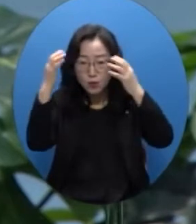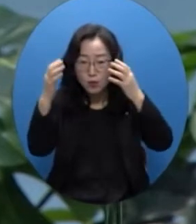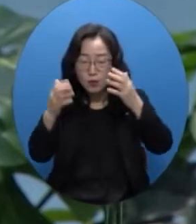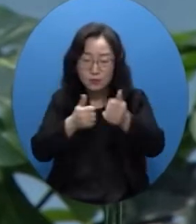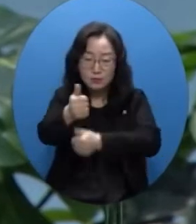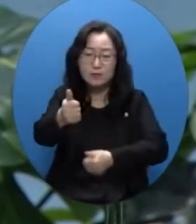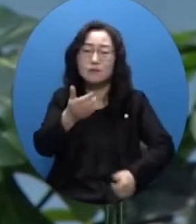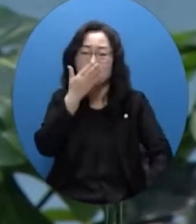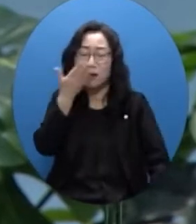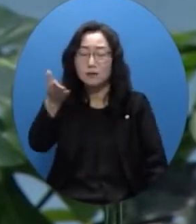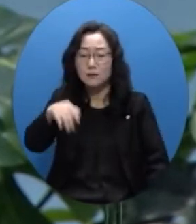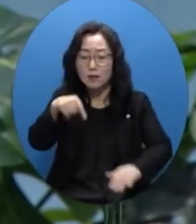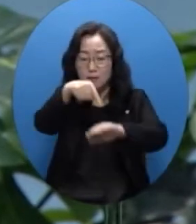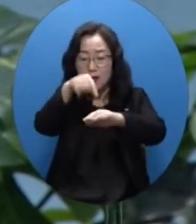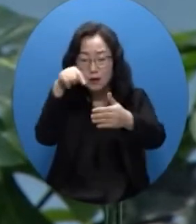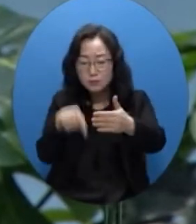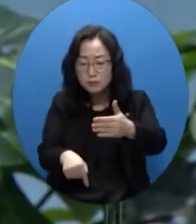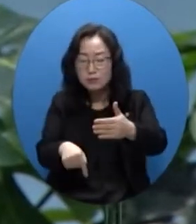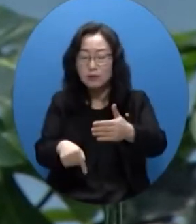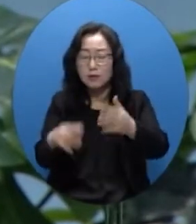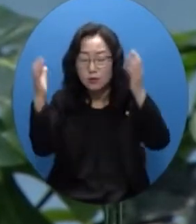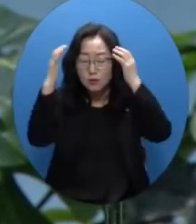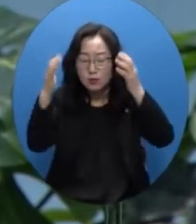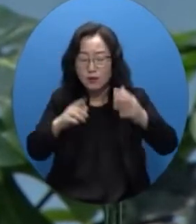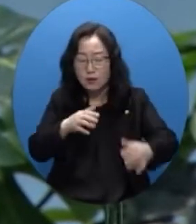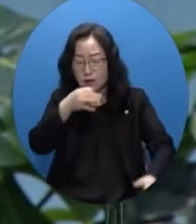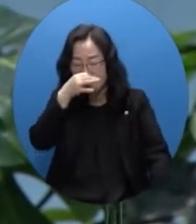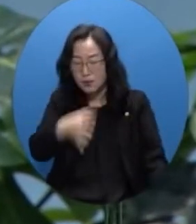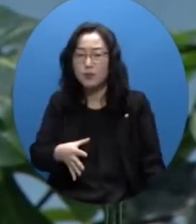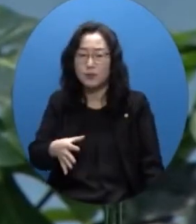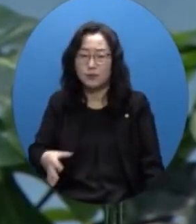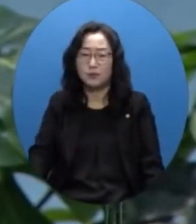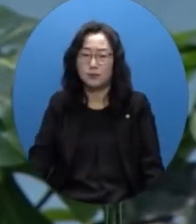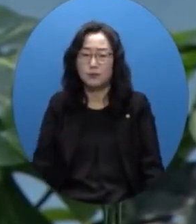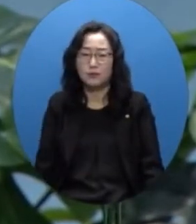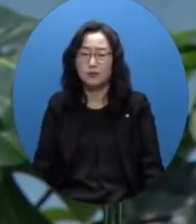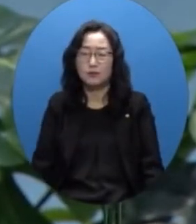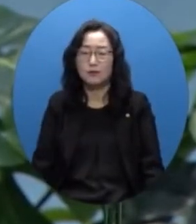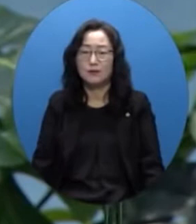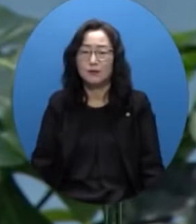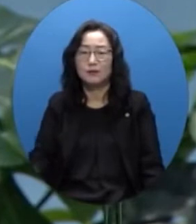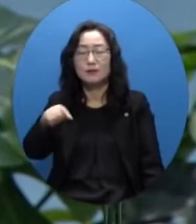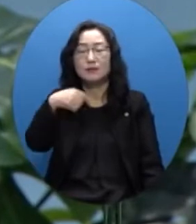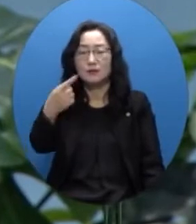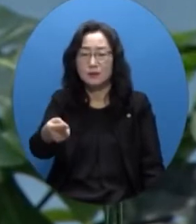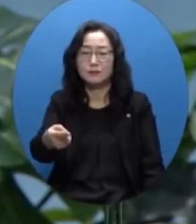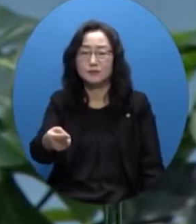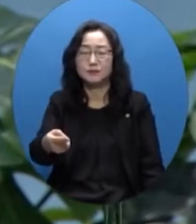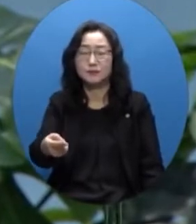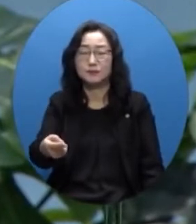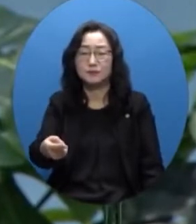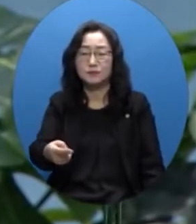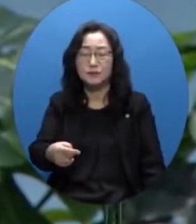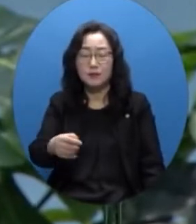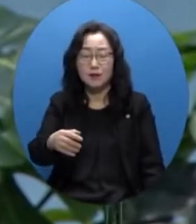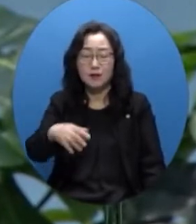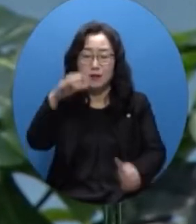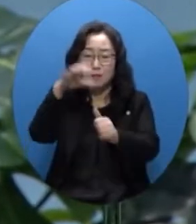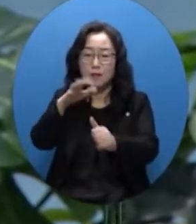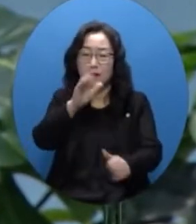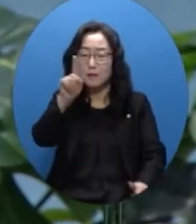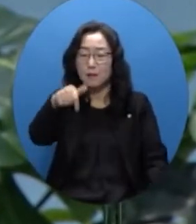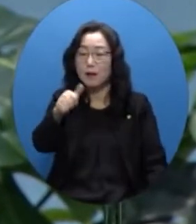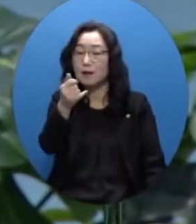되게 볼 수 있는데 마음에 부터는 정말 우리를 힘들게 합니다 그 다음 우리에게 다가오지 밝힙니다 바퀴는